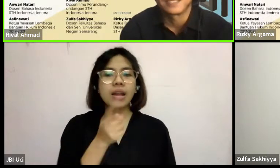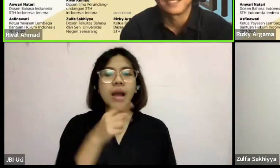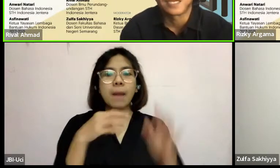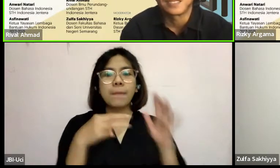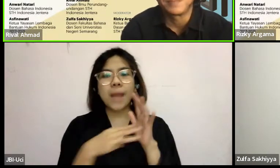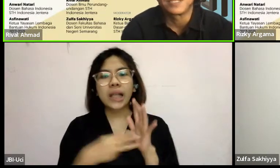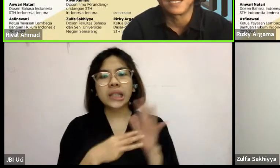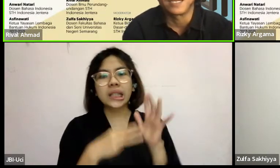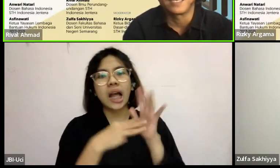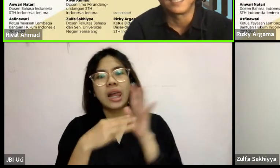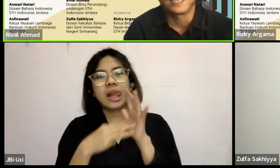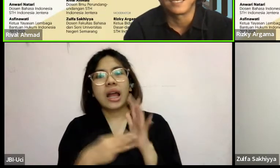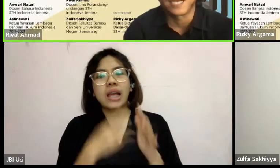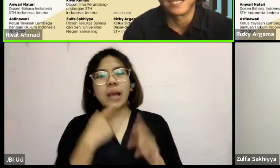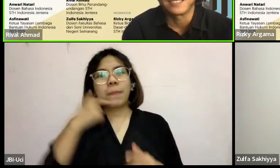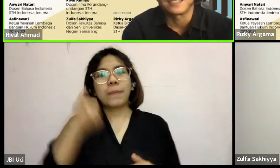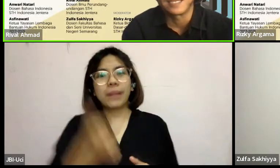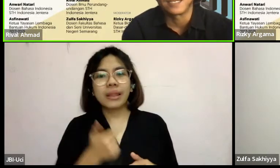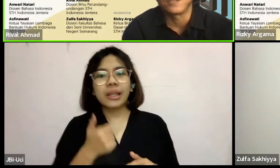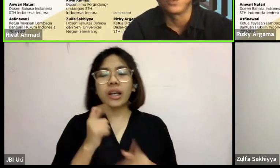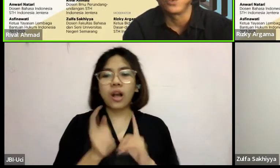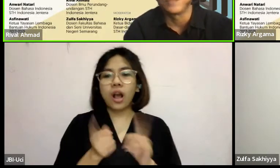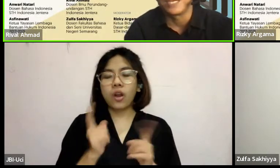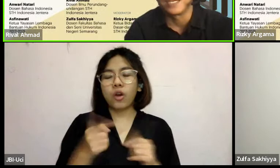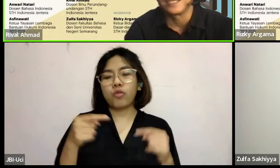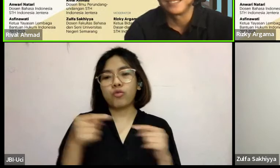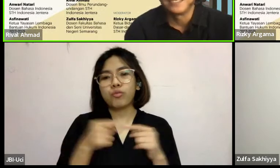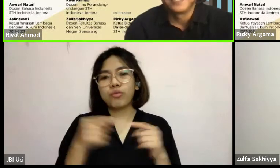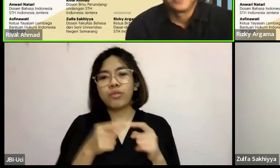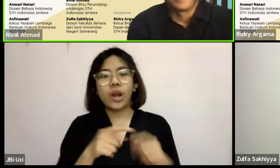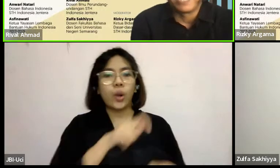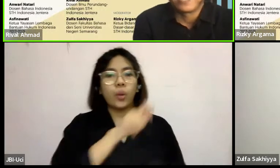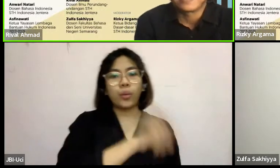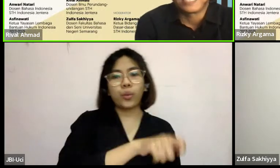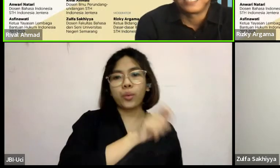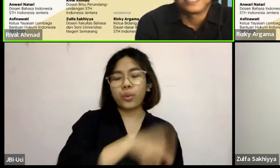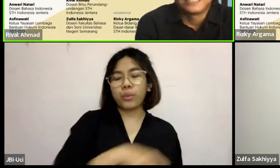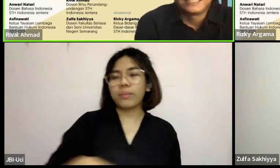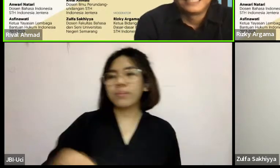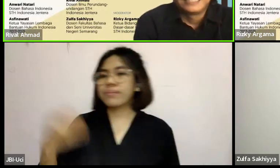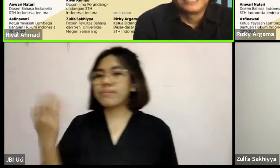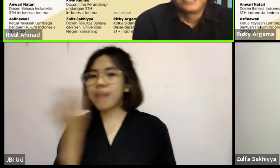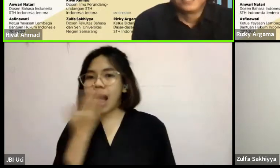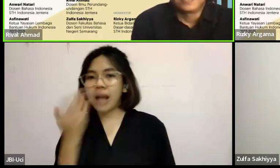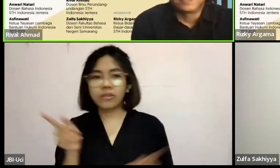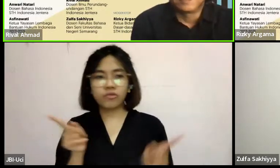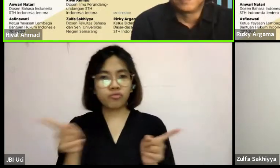ketika kita bicara kaitan antara hukum dan bahasa